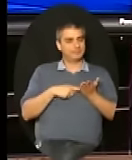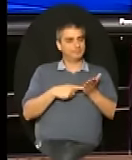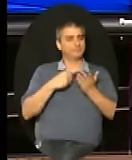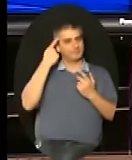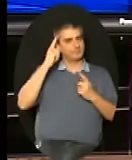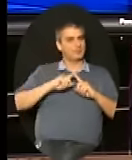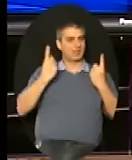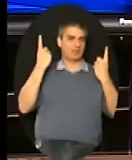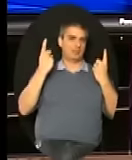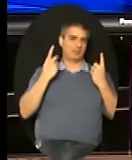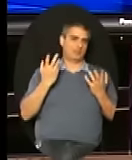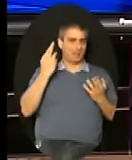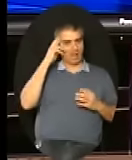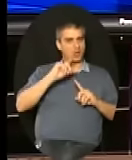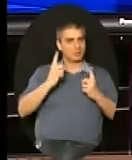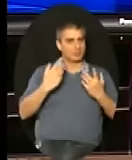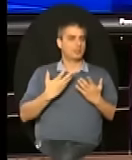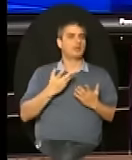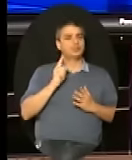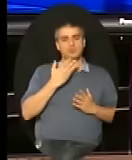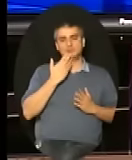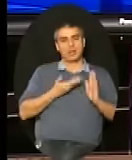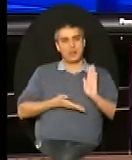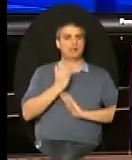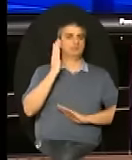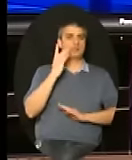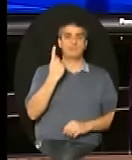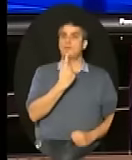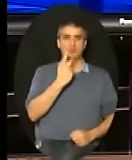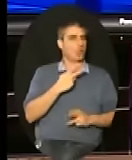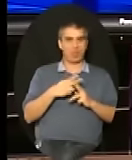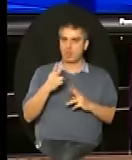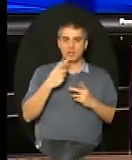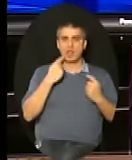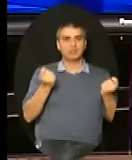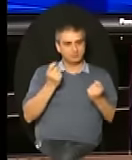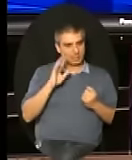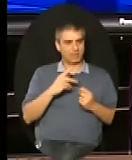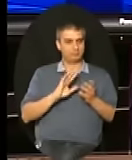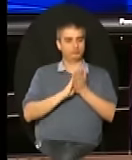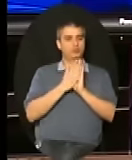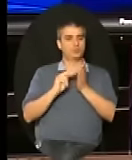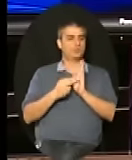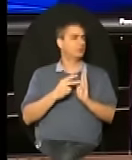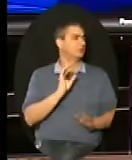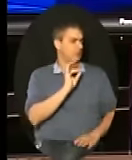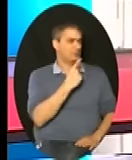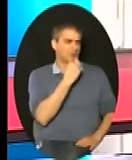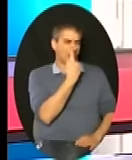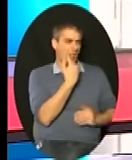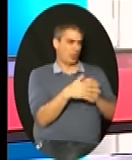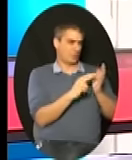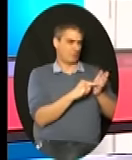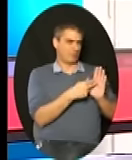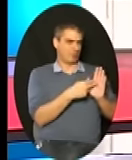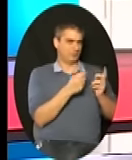רעיונית ודרך אחרת, שיכולה להוציא את מדינת ישראל מהבידוד, לא רק בהסברה, אלא גם בשינוי מדיניות. שאלה אחרונה ממש